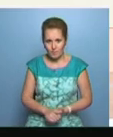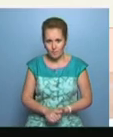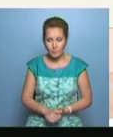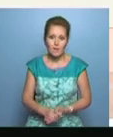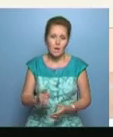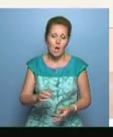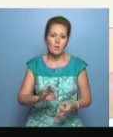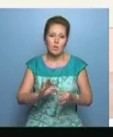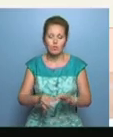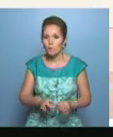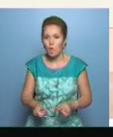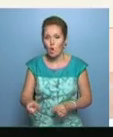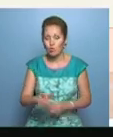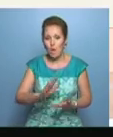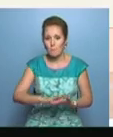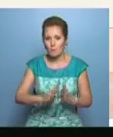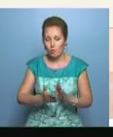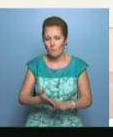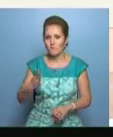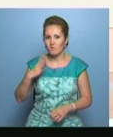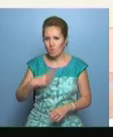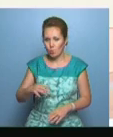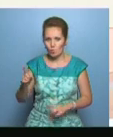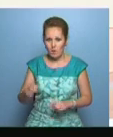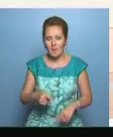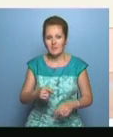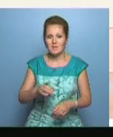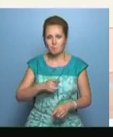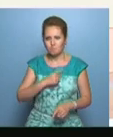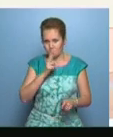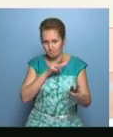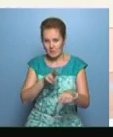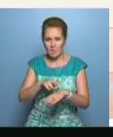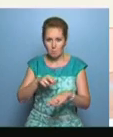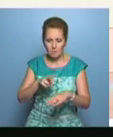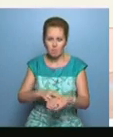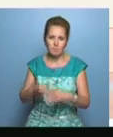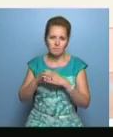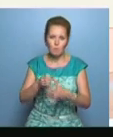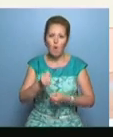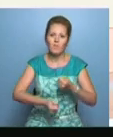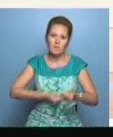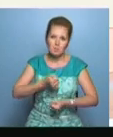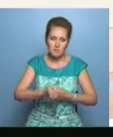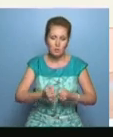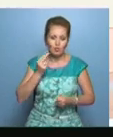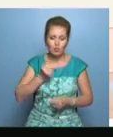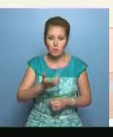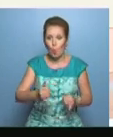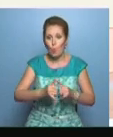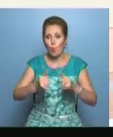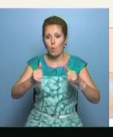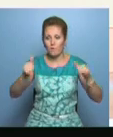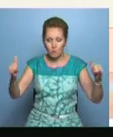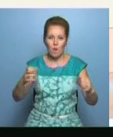Осложнение дорожной обстановки вынудило инспекторов ГИБДД выйти в рейд по велосипедистам. Их количество с каждым годом увеличивается, а вот правила знают единицы. И